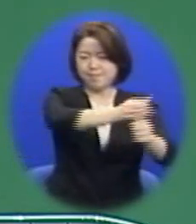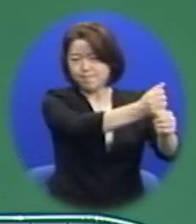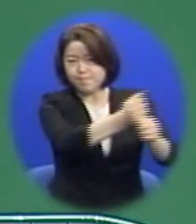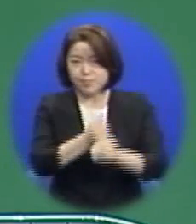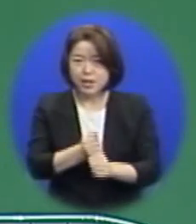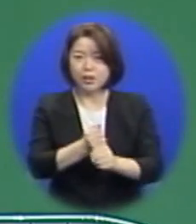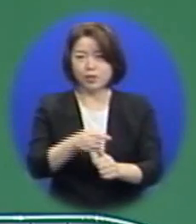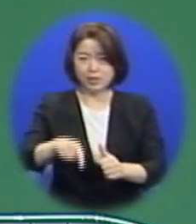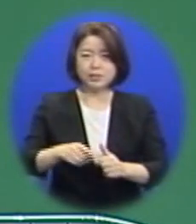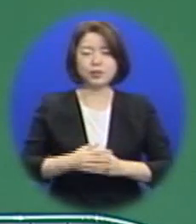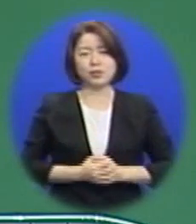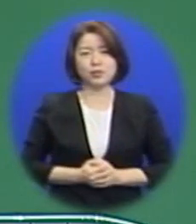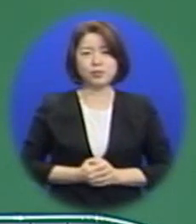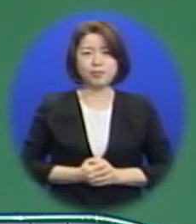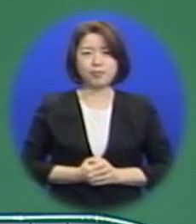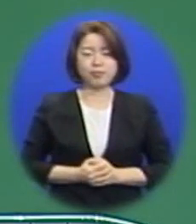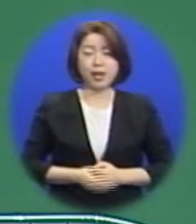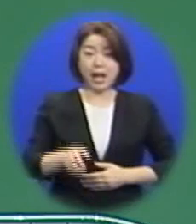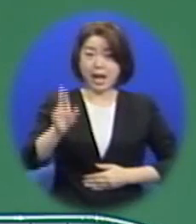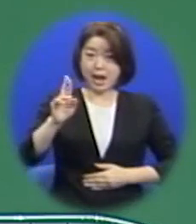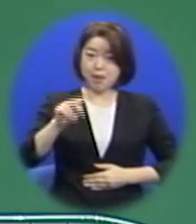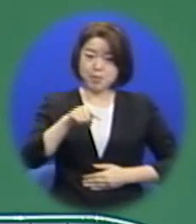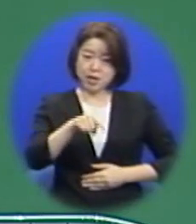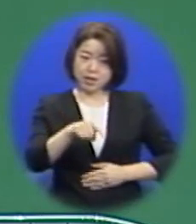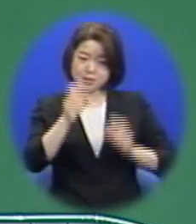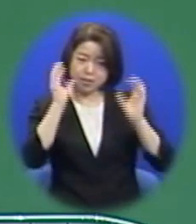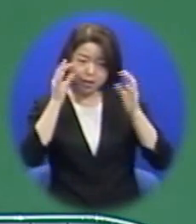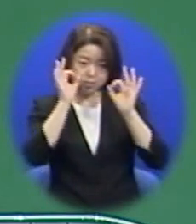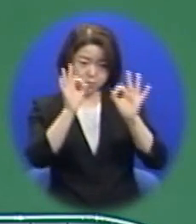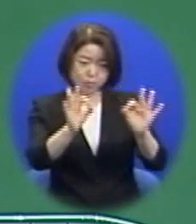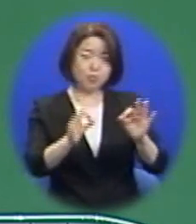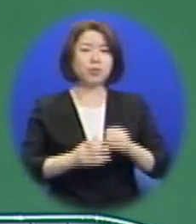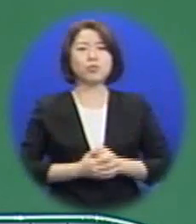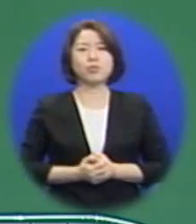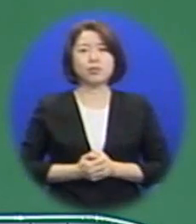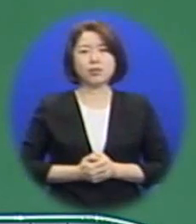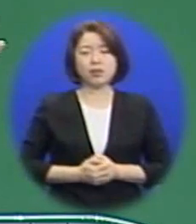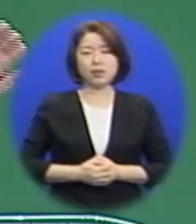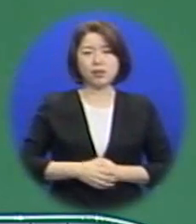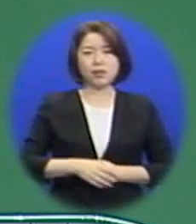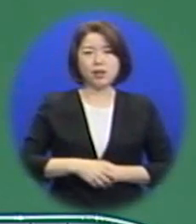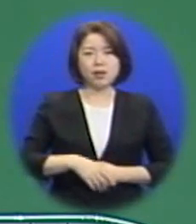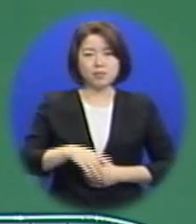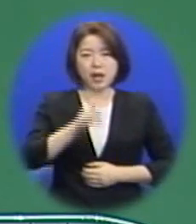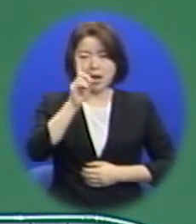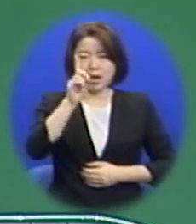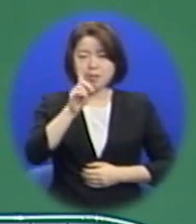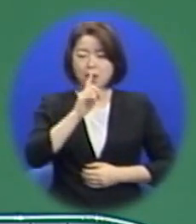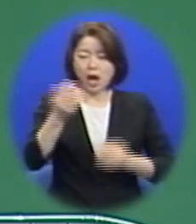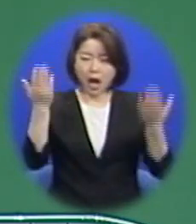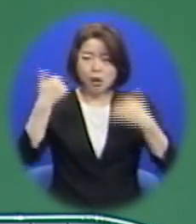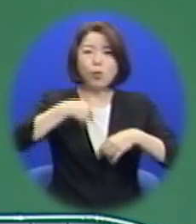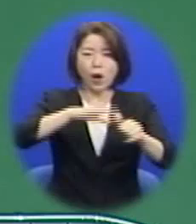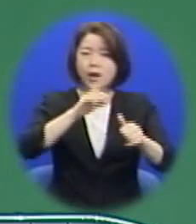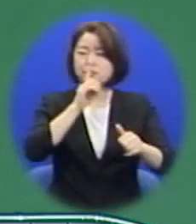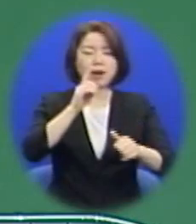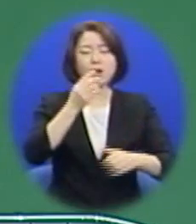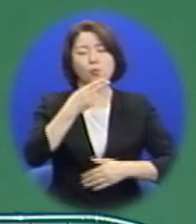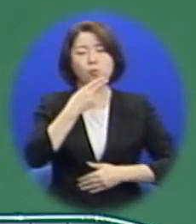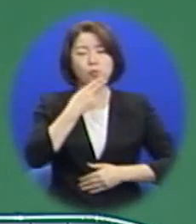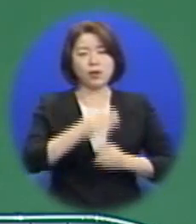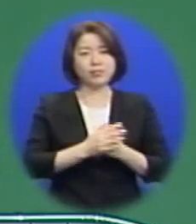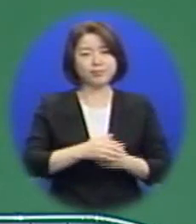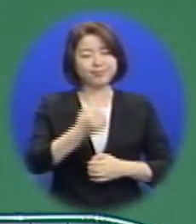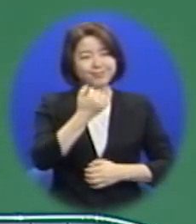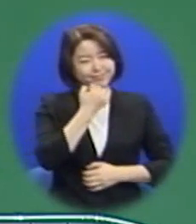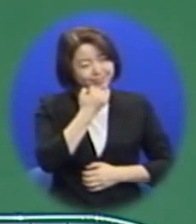거죠. 랍비가 그 아이를 보고 한마디로 학교 가라는 말 안 했습니다. 웃는